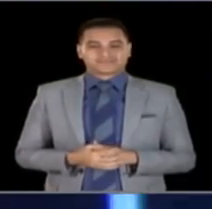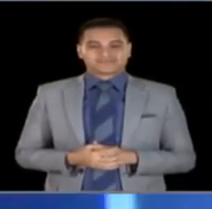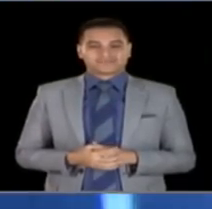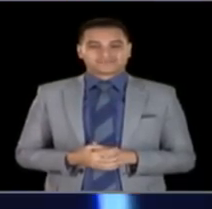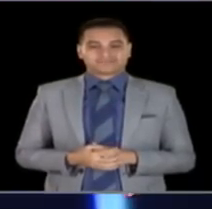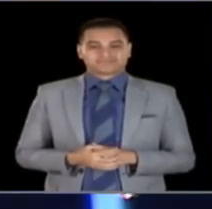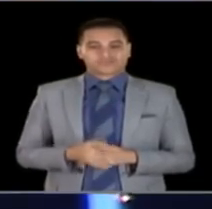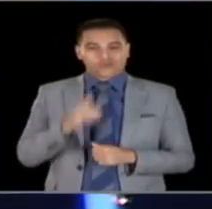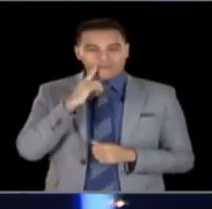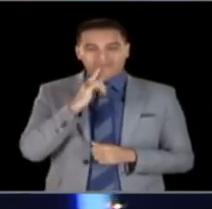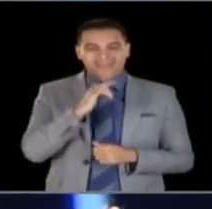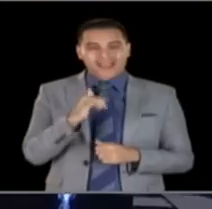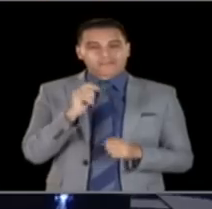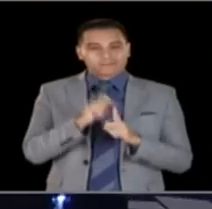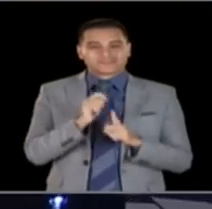هي كده الأم.